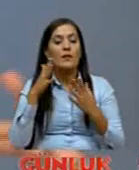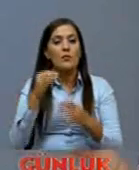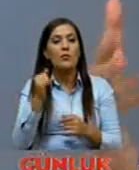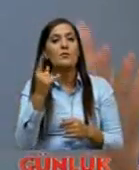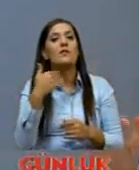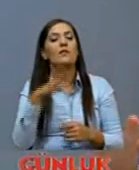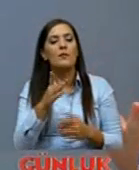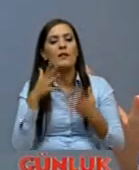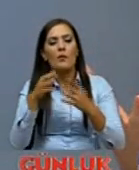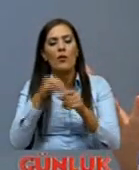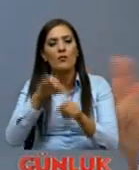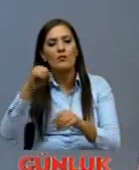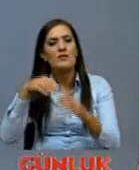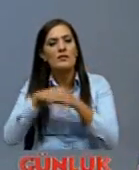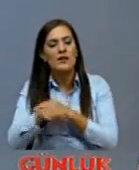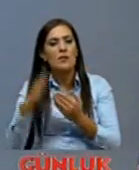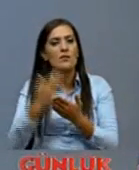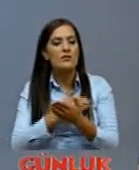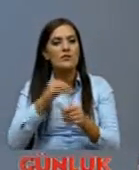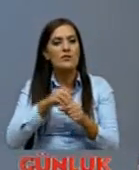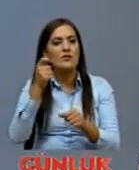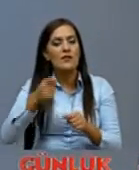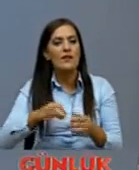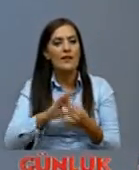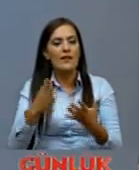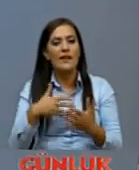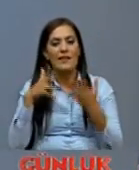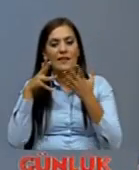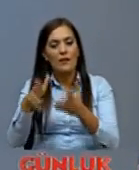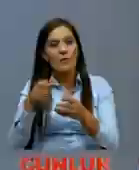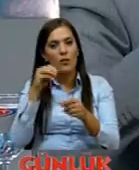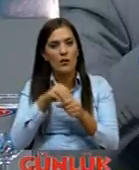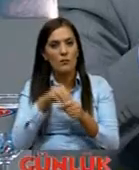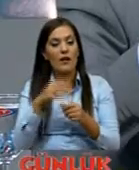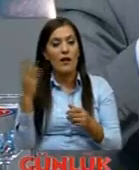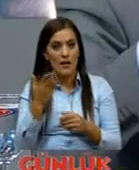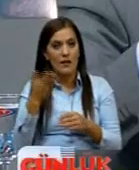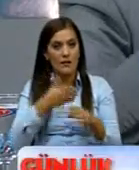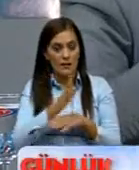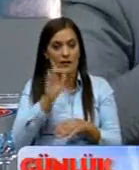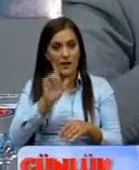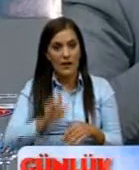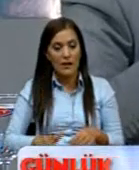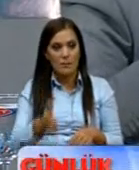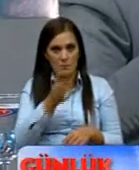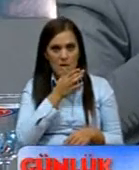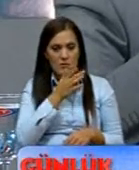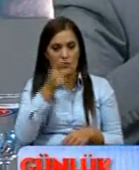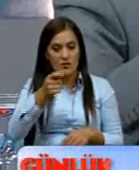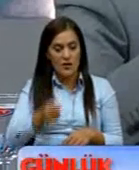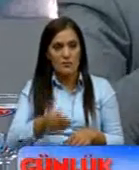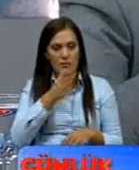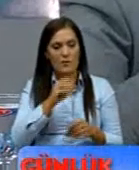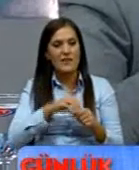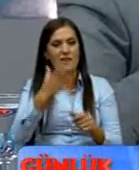değil midir? Nedir depolama, saklama koşulları, standardı? Efendim, depolamanın eğer hakikaten gereğini biliyorsak, yani